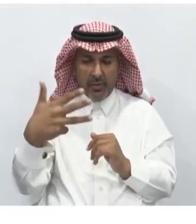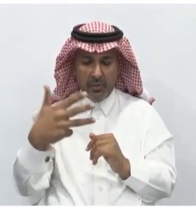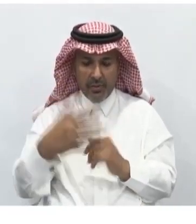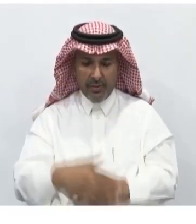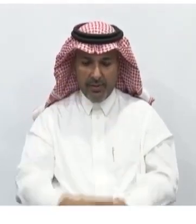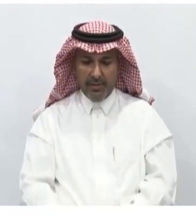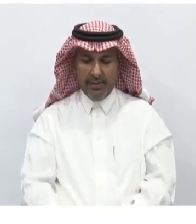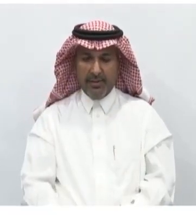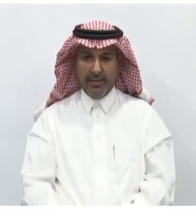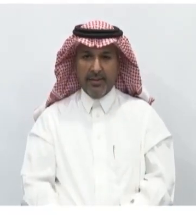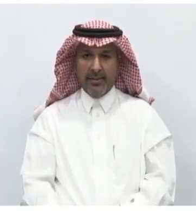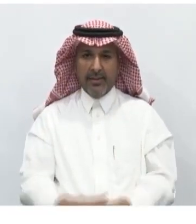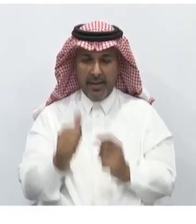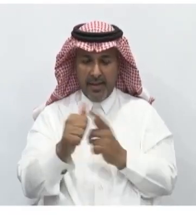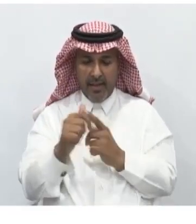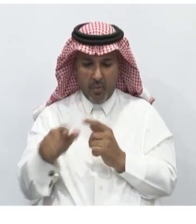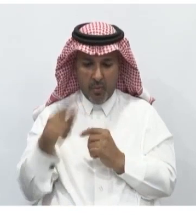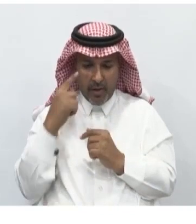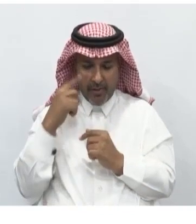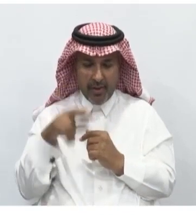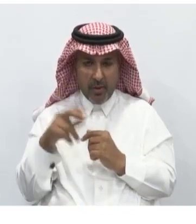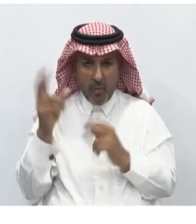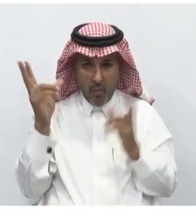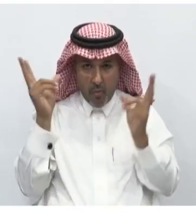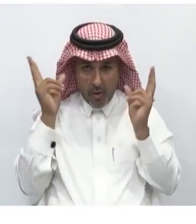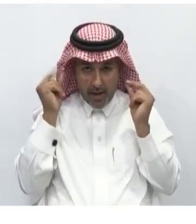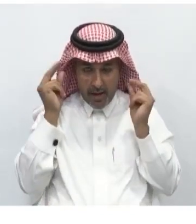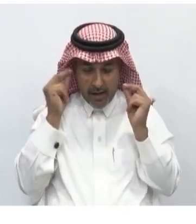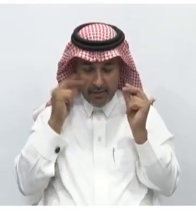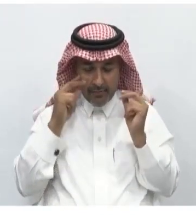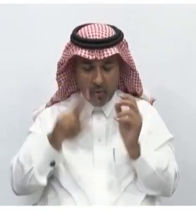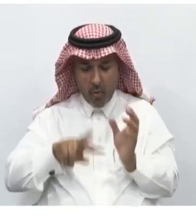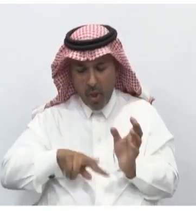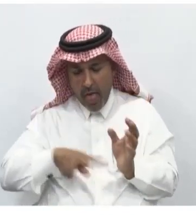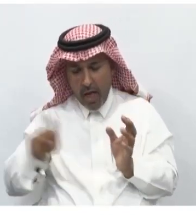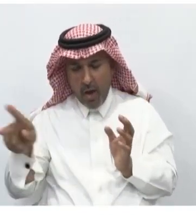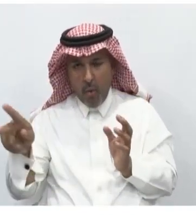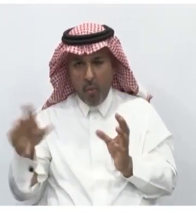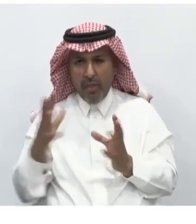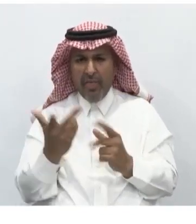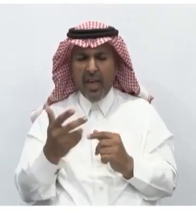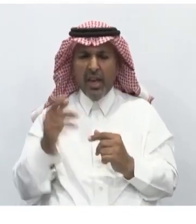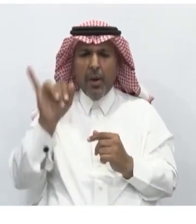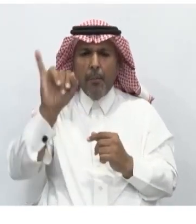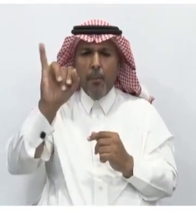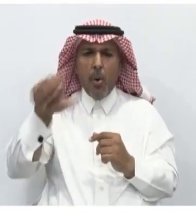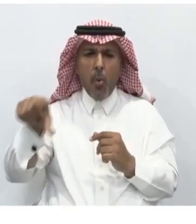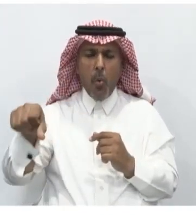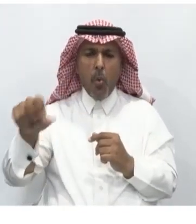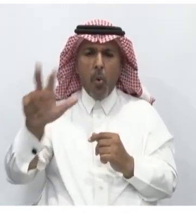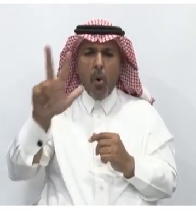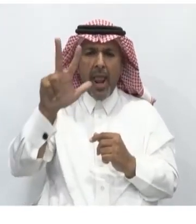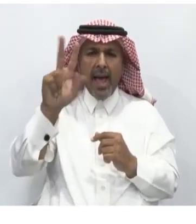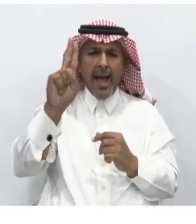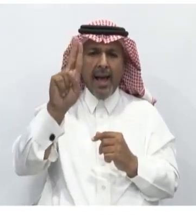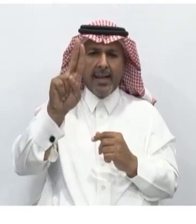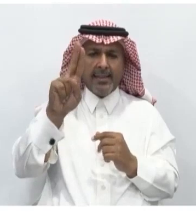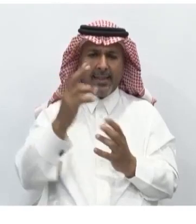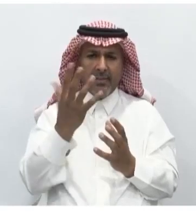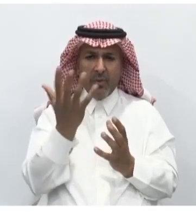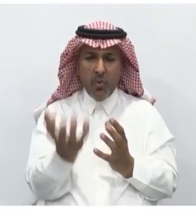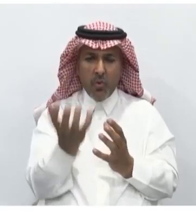ثانيًا حول الكتلة المعلومة للماء والملح ال- المائي إلى مولات. إذًا سنقوم بالتحويل من